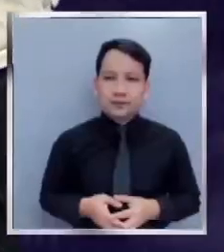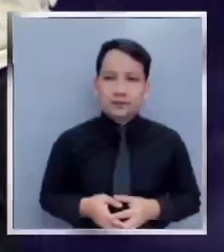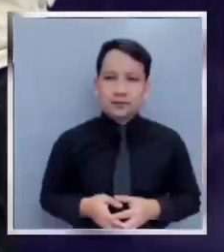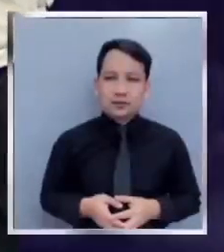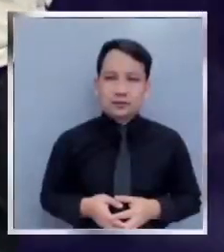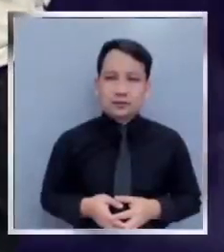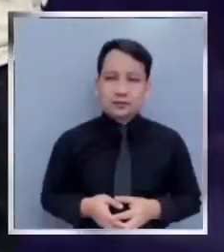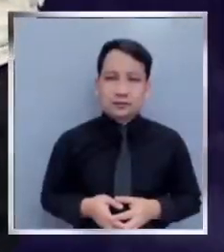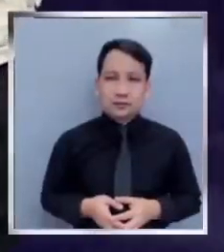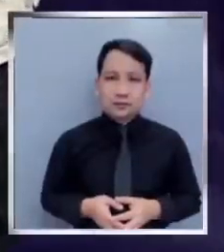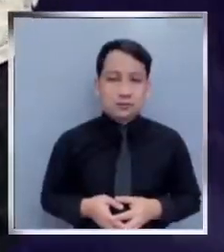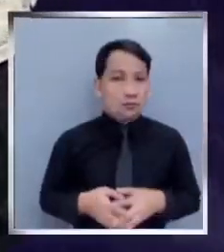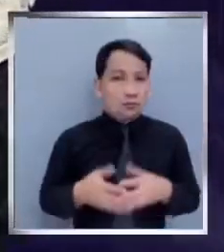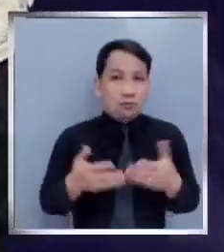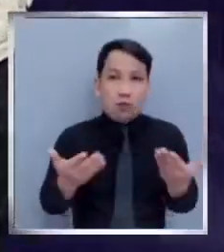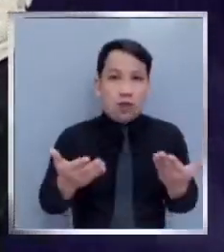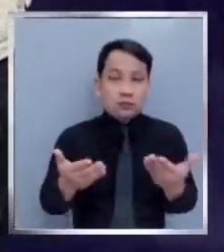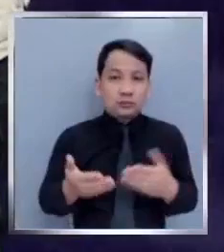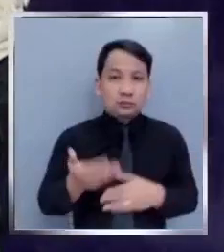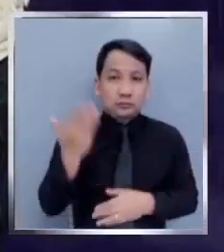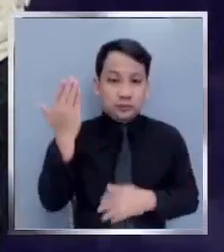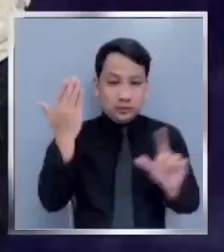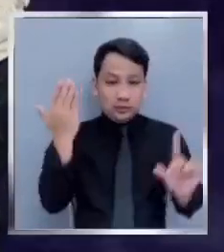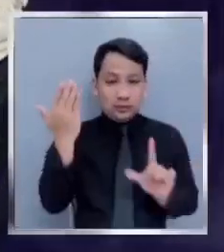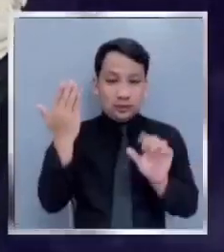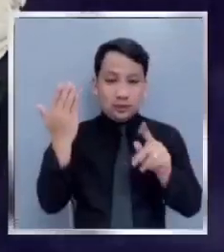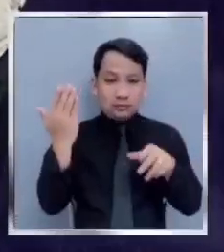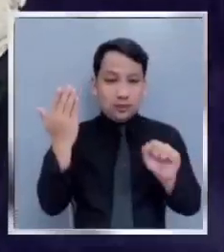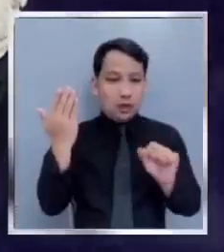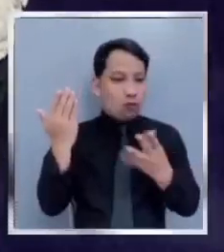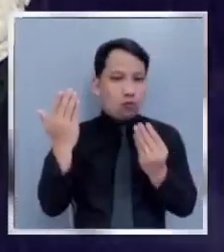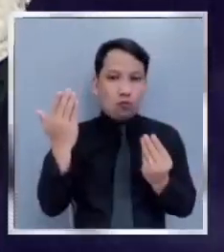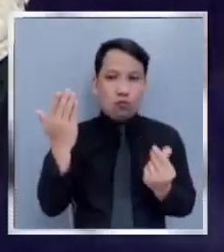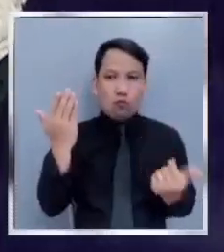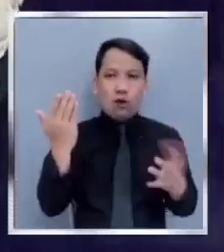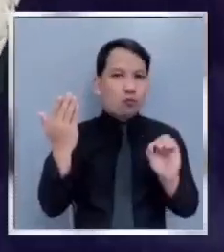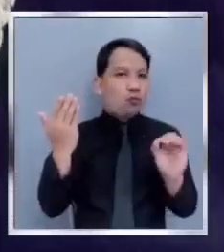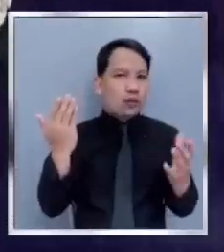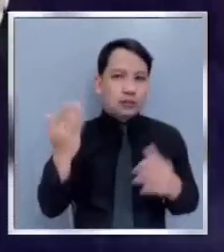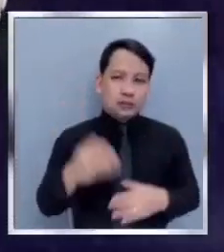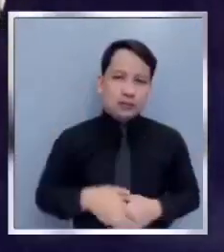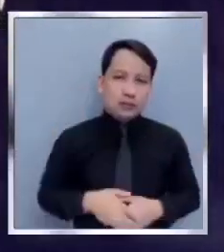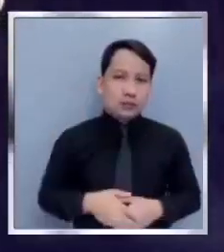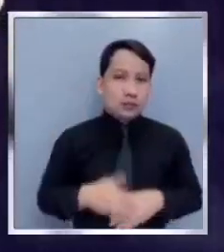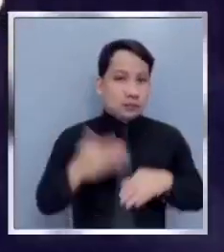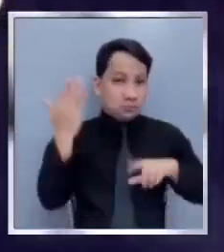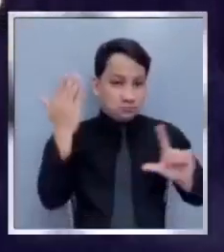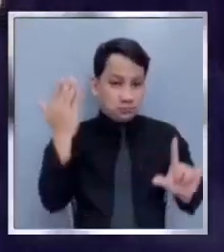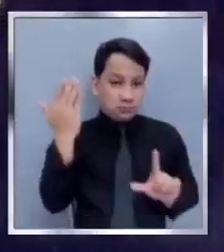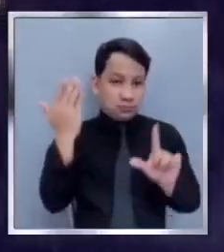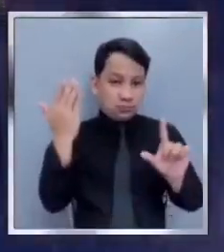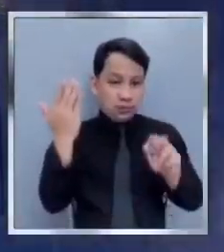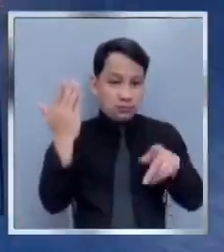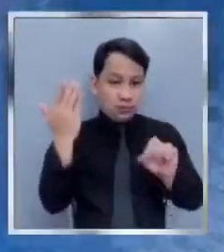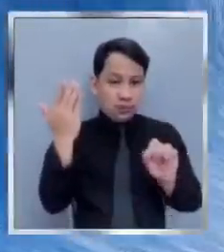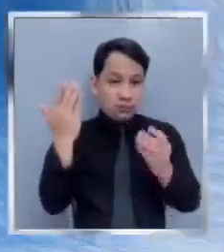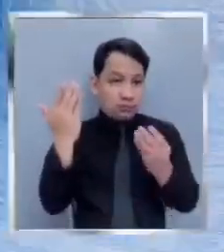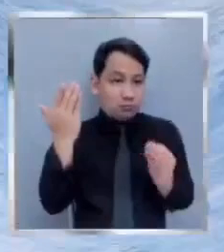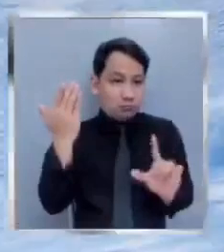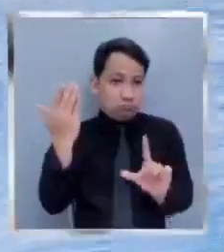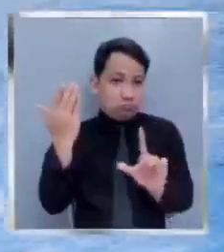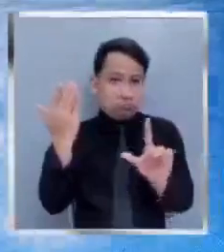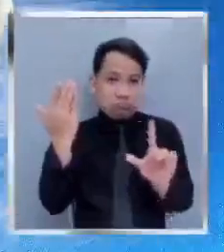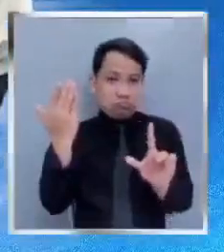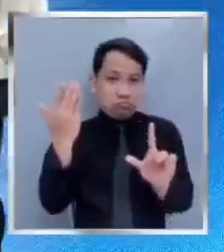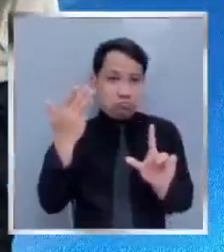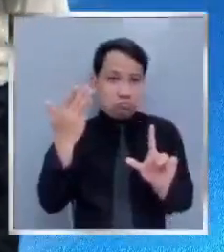wala na po yung low pressure area o LPA na minomonitor natin kahapon. Ha? Yan yung nasa loob ng Philippine Area of Responsibility. Pero kung titingnan nyo